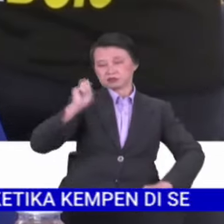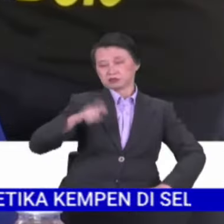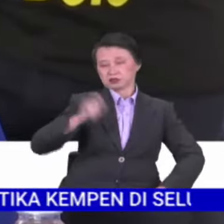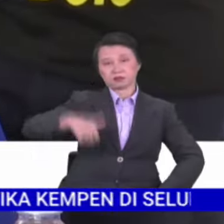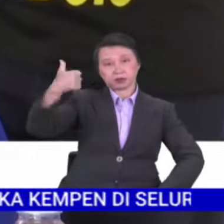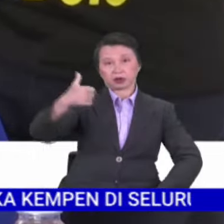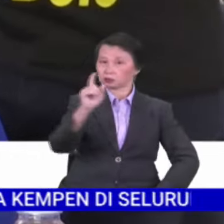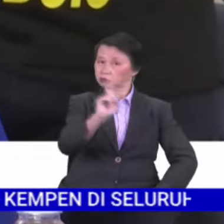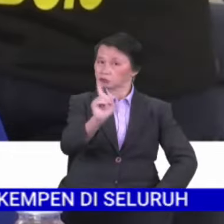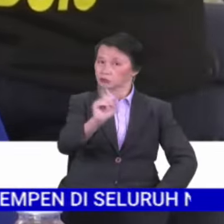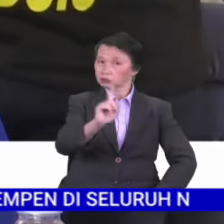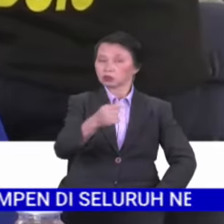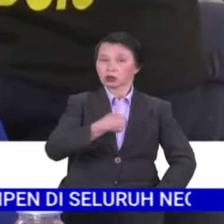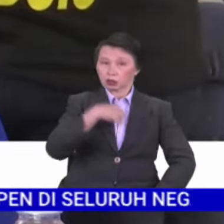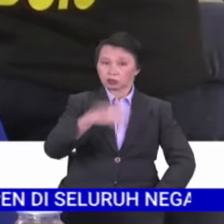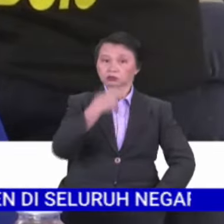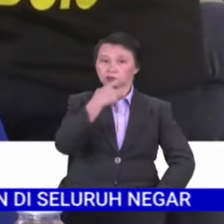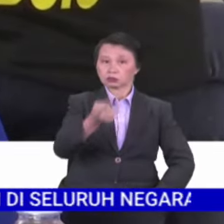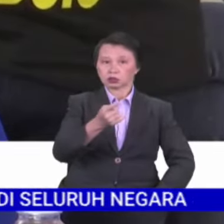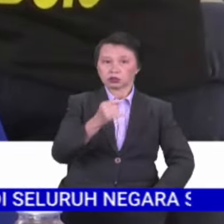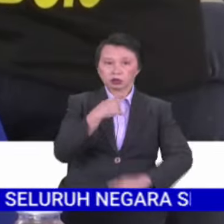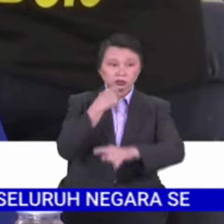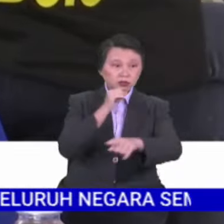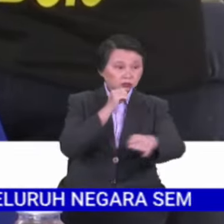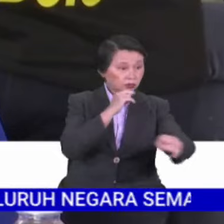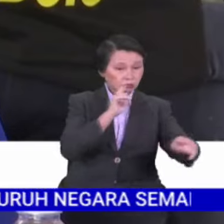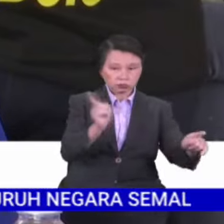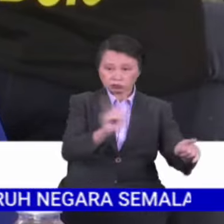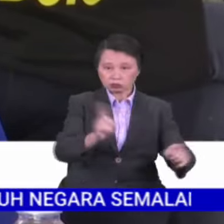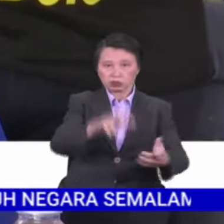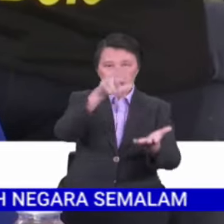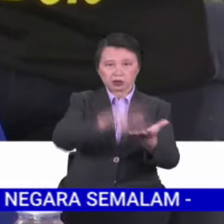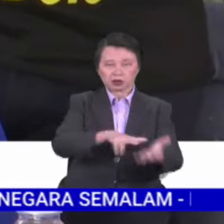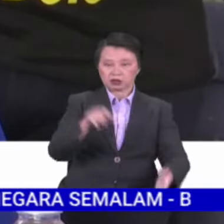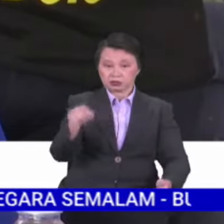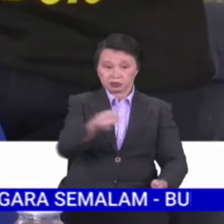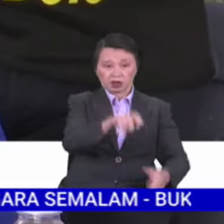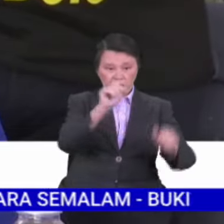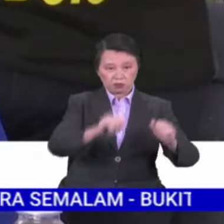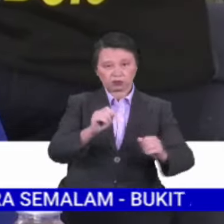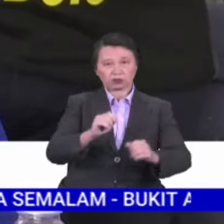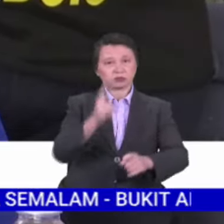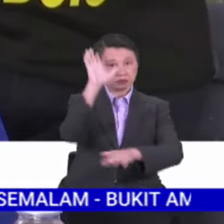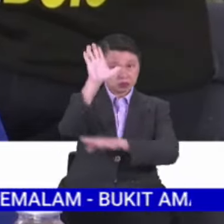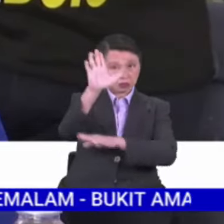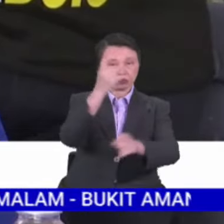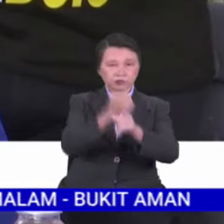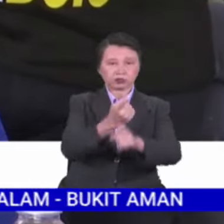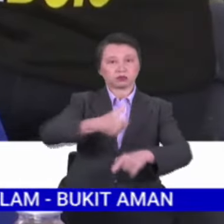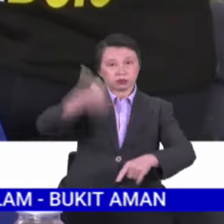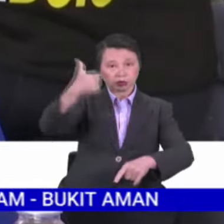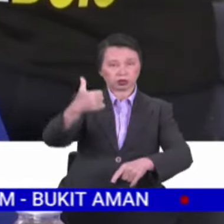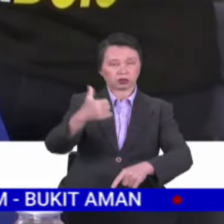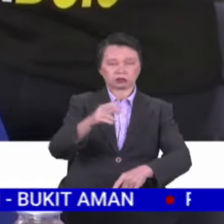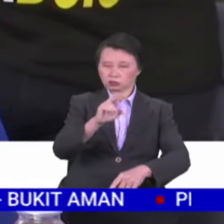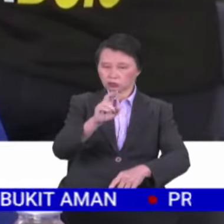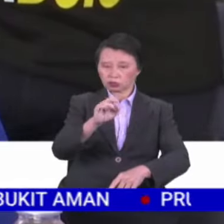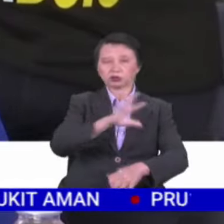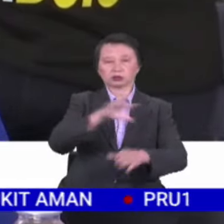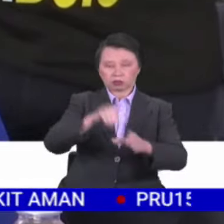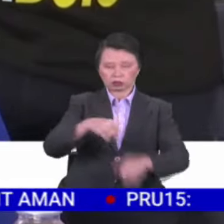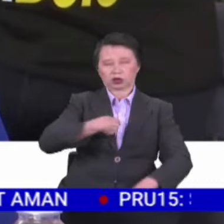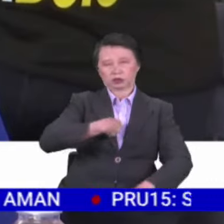menang. Sebab saya dah sebutkan, tidak ada siapa yang boleh declare mengatakan mereka garanti menang. Sesiapa saja, termasuk saya